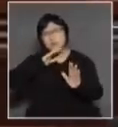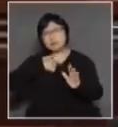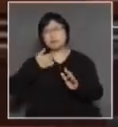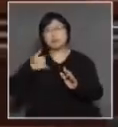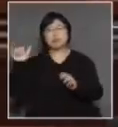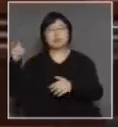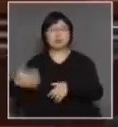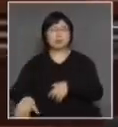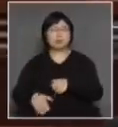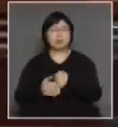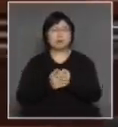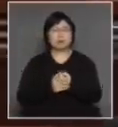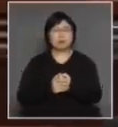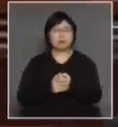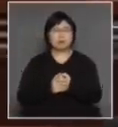世，